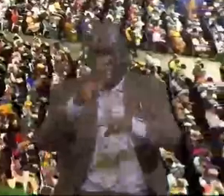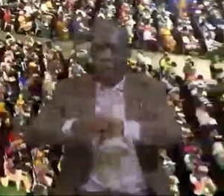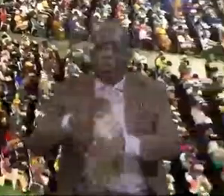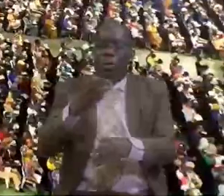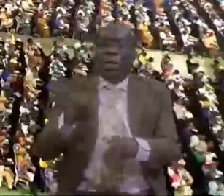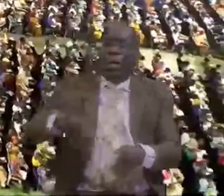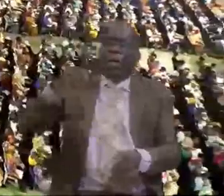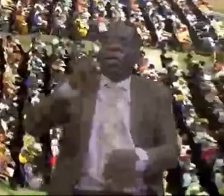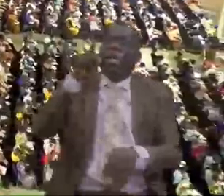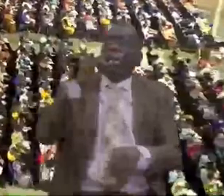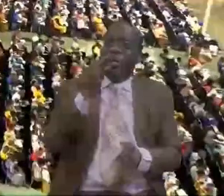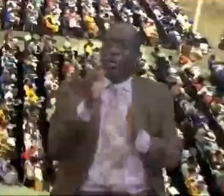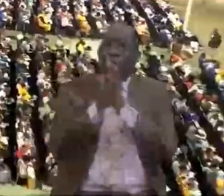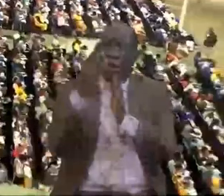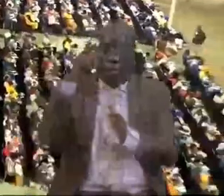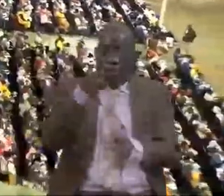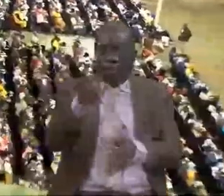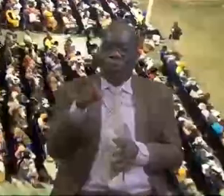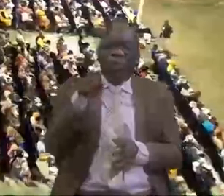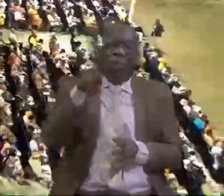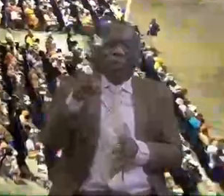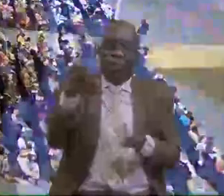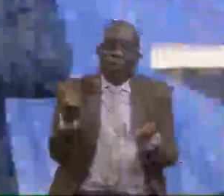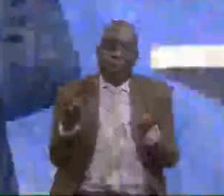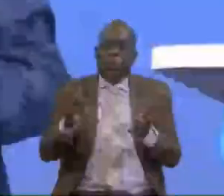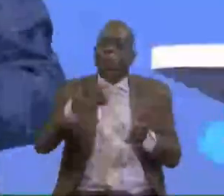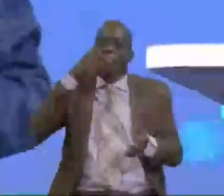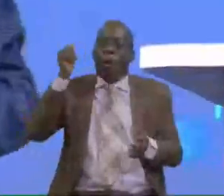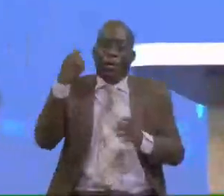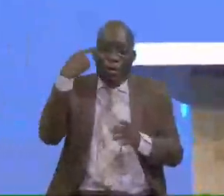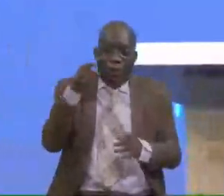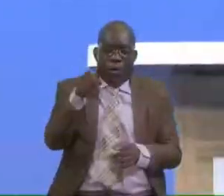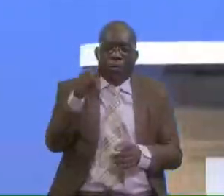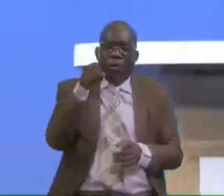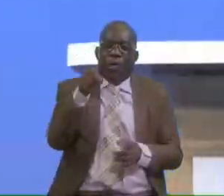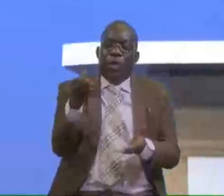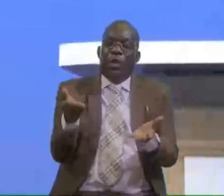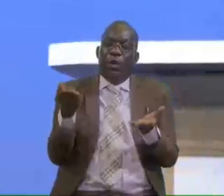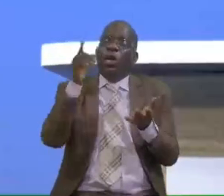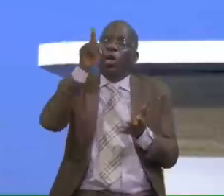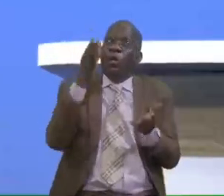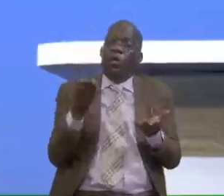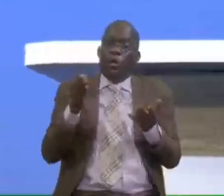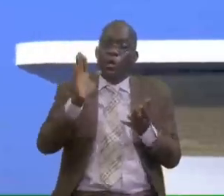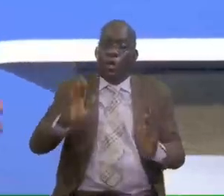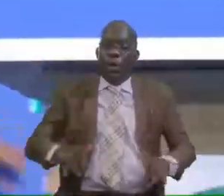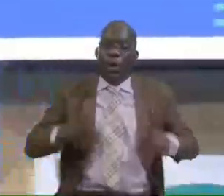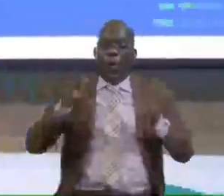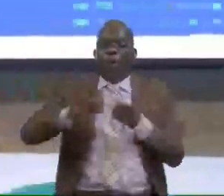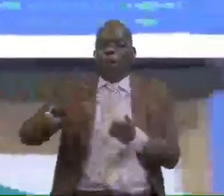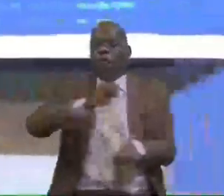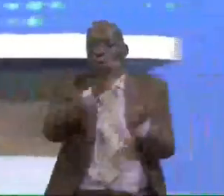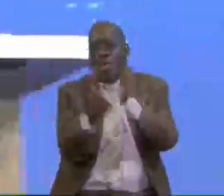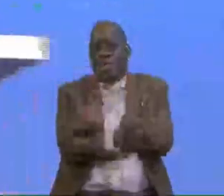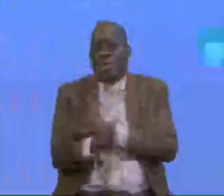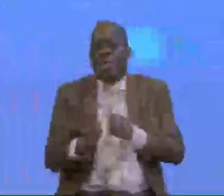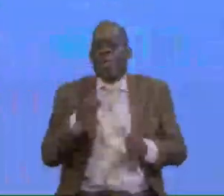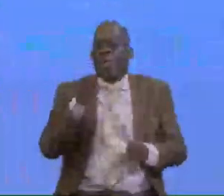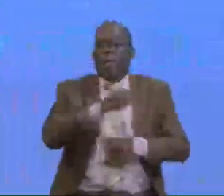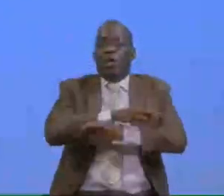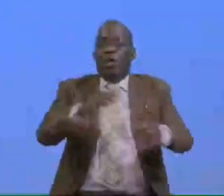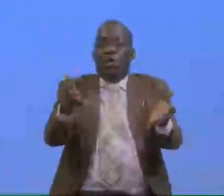toi. Il veut le meilleur pour toi. Il veut que ta vie soit transformée. Il ne veut pas